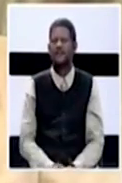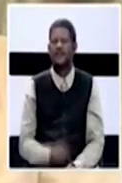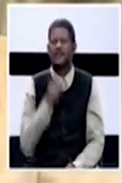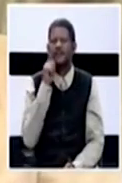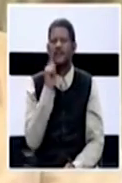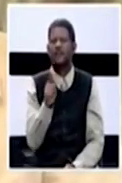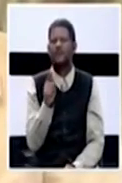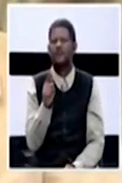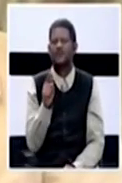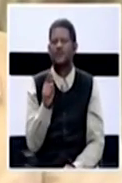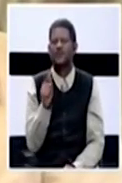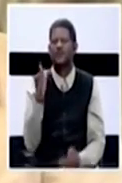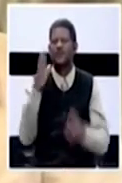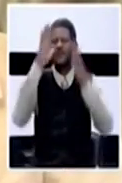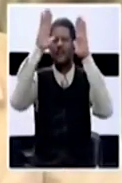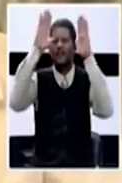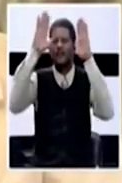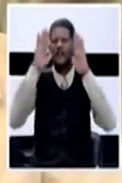ካብኡ ተማሪኽና